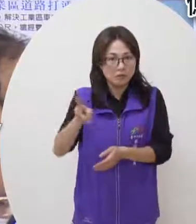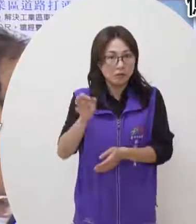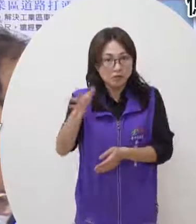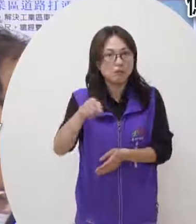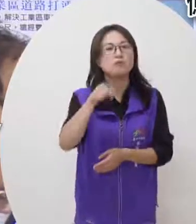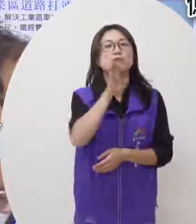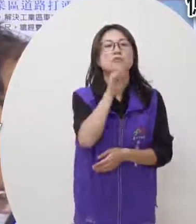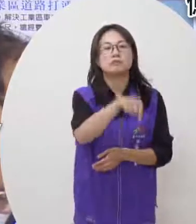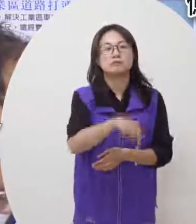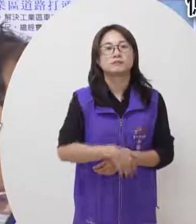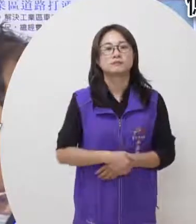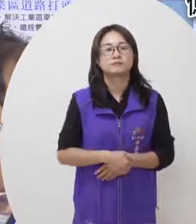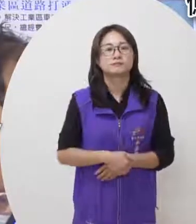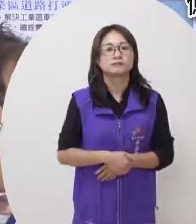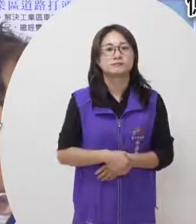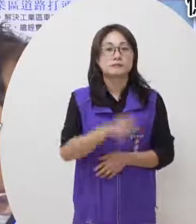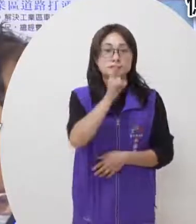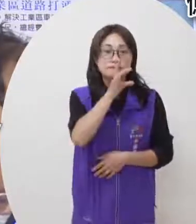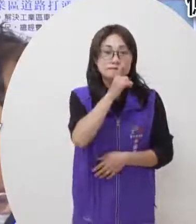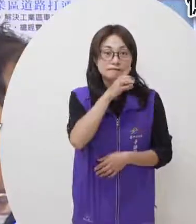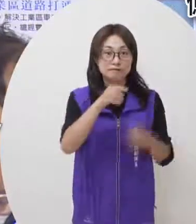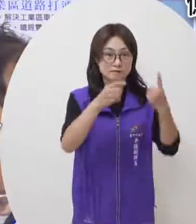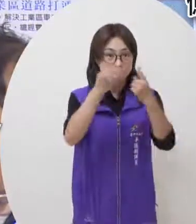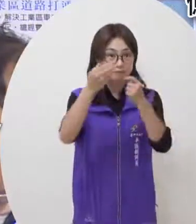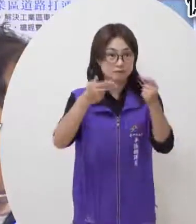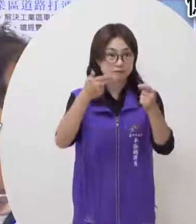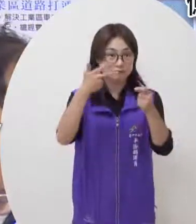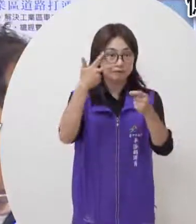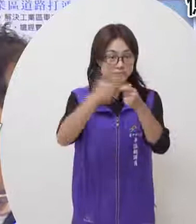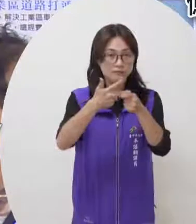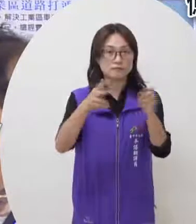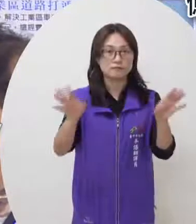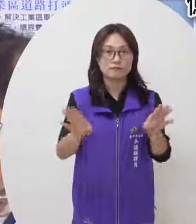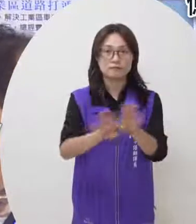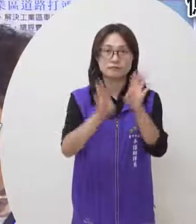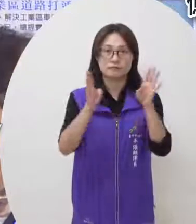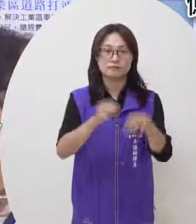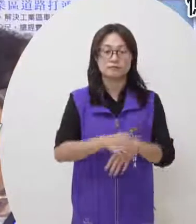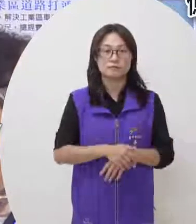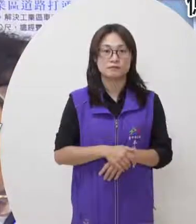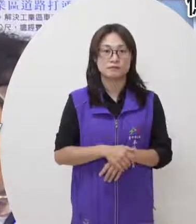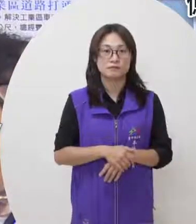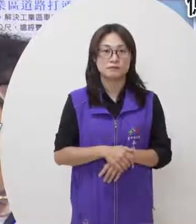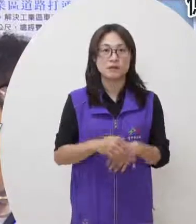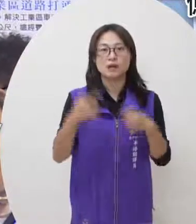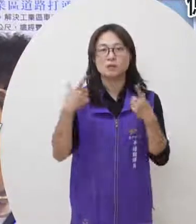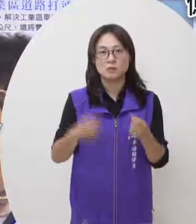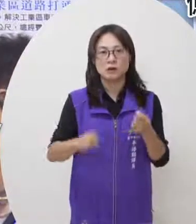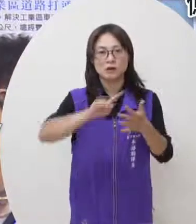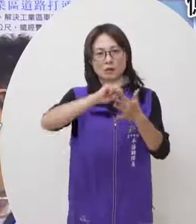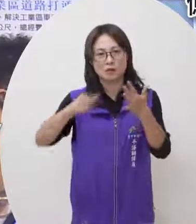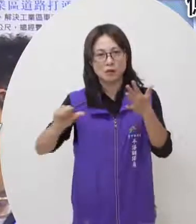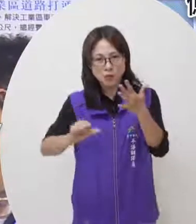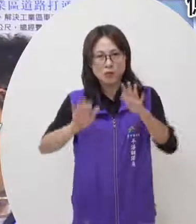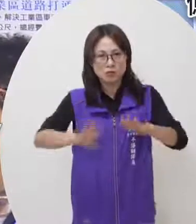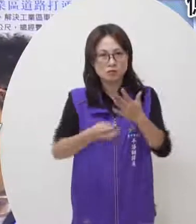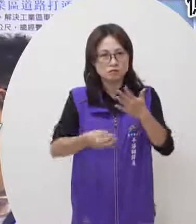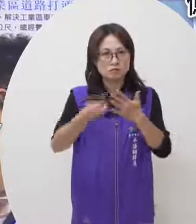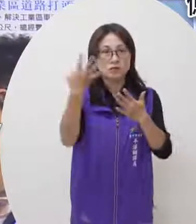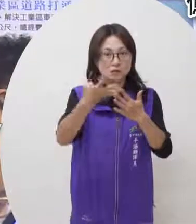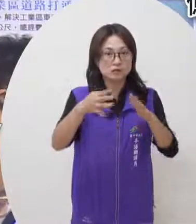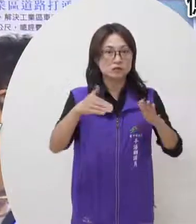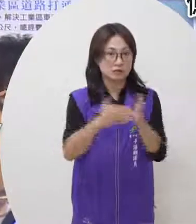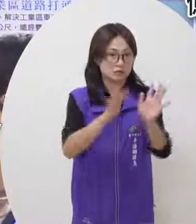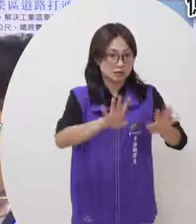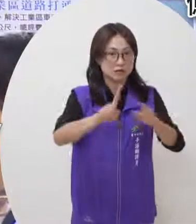已经从107年处理率在六都从第五名，然后到108年第四名，到今年已经到